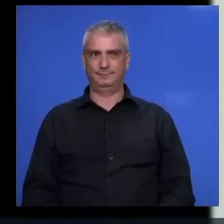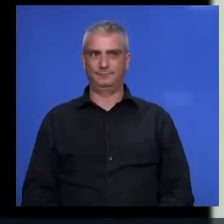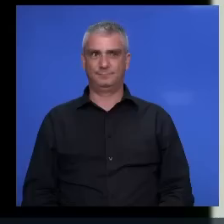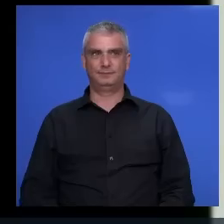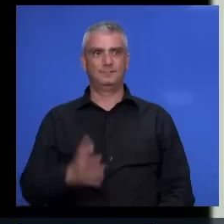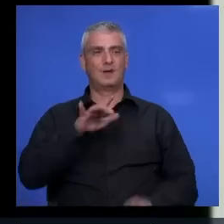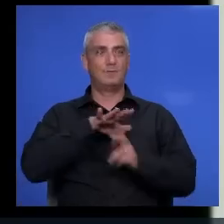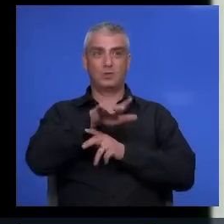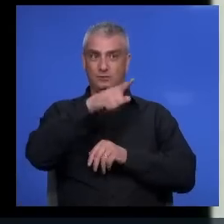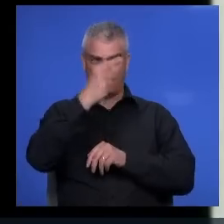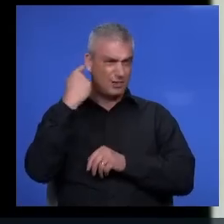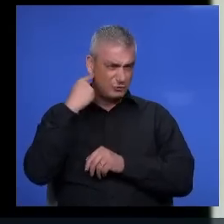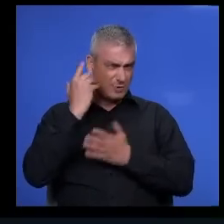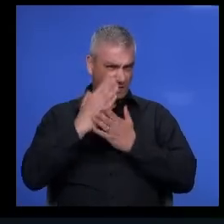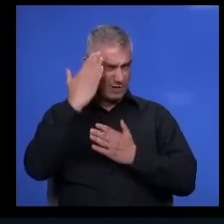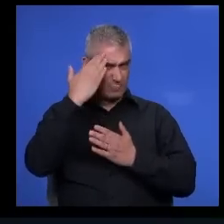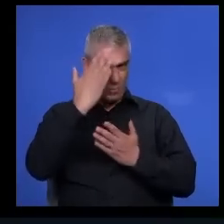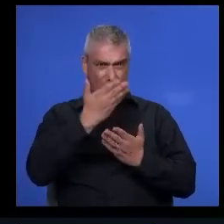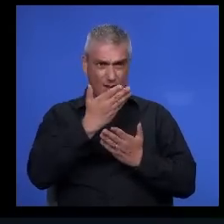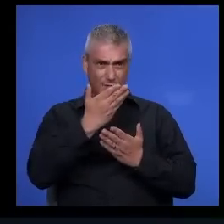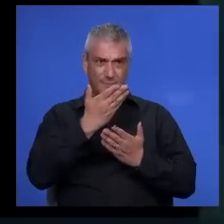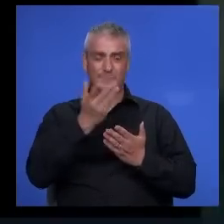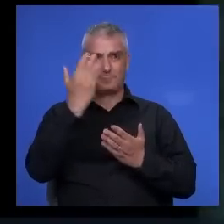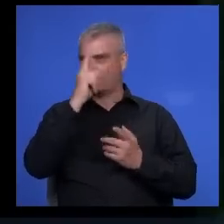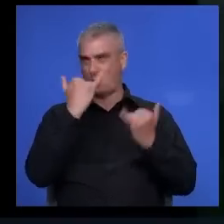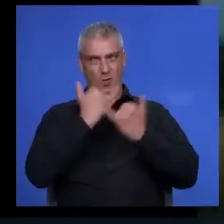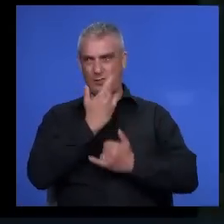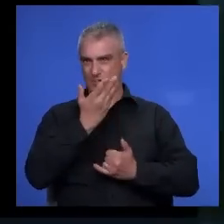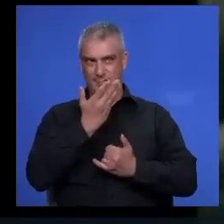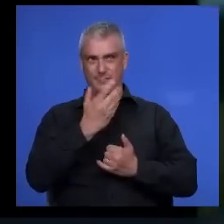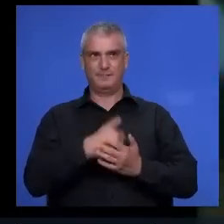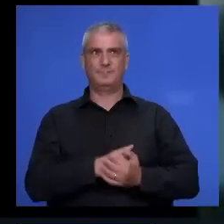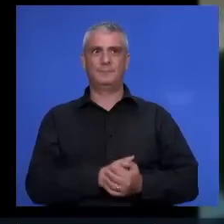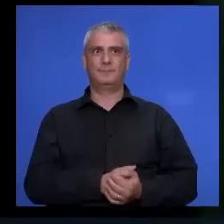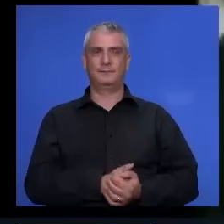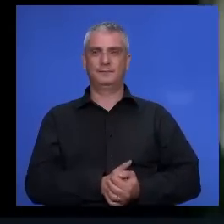ואגב, אם מטוס נוסעים על קולי נשמע לכם מוכר, אז אתם לא טועים.